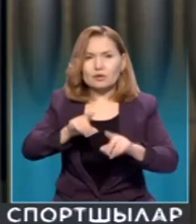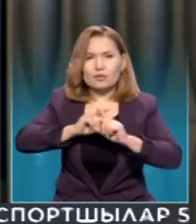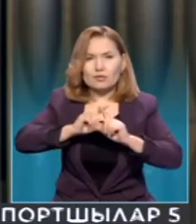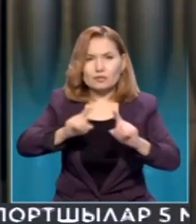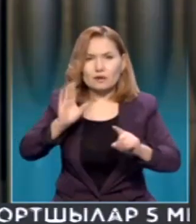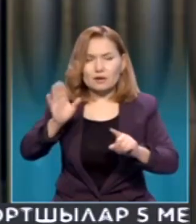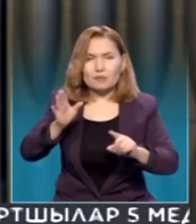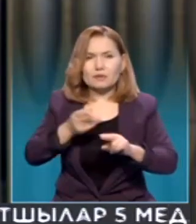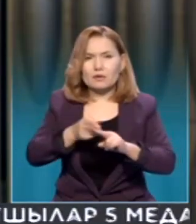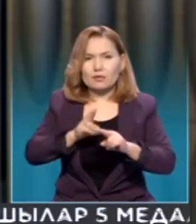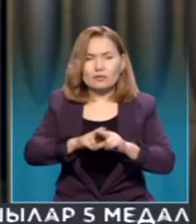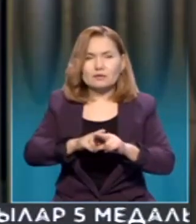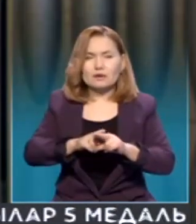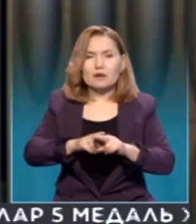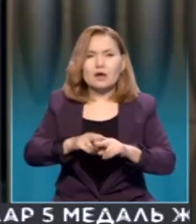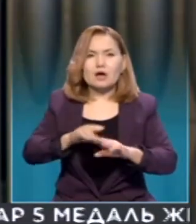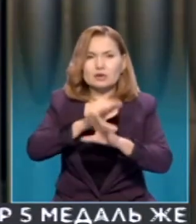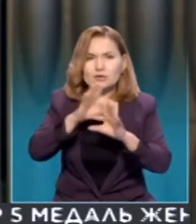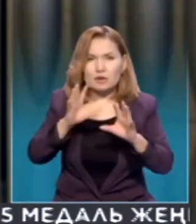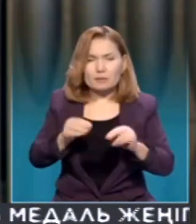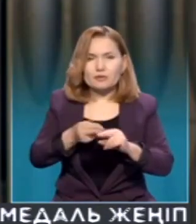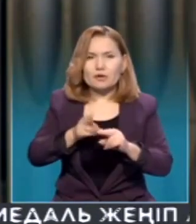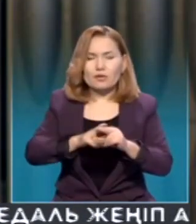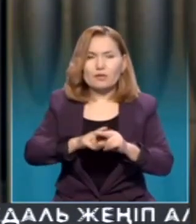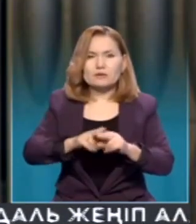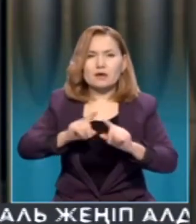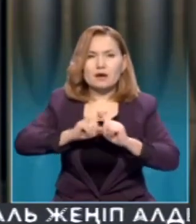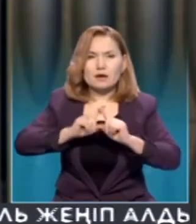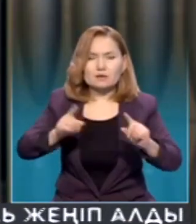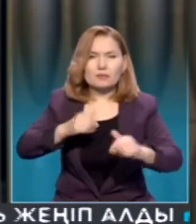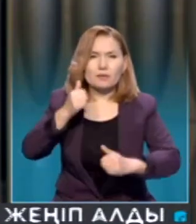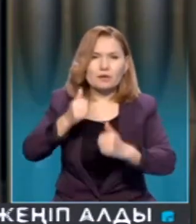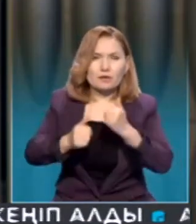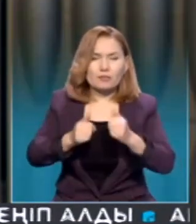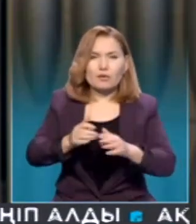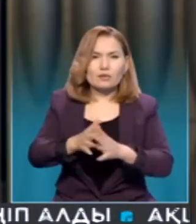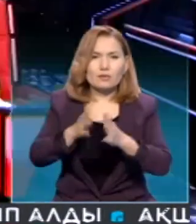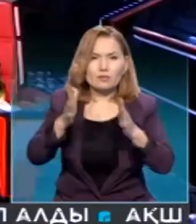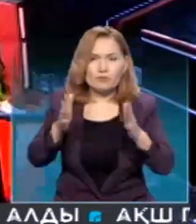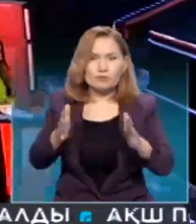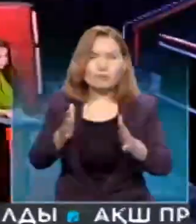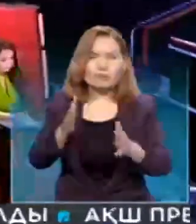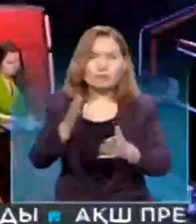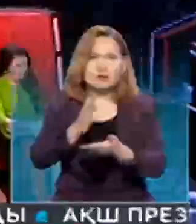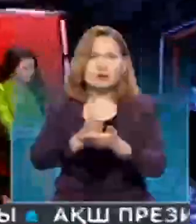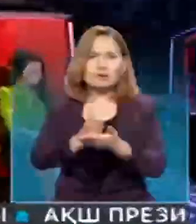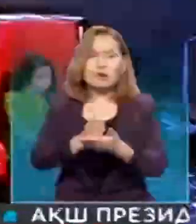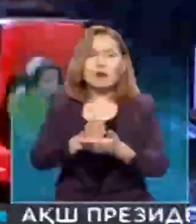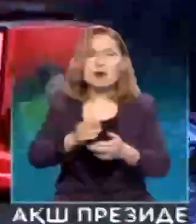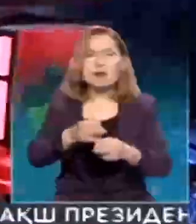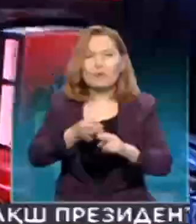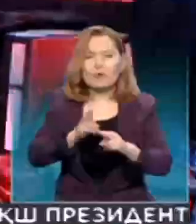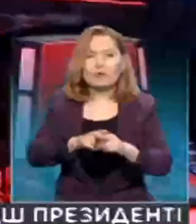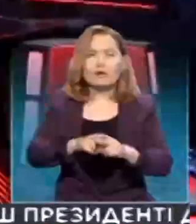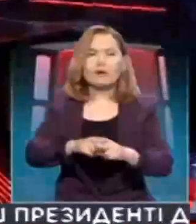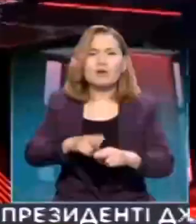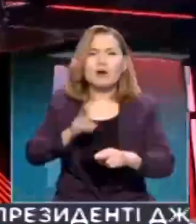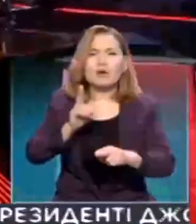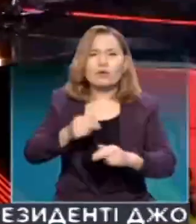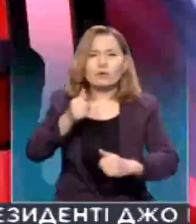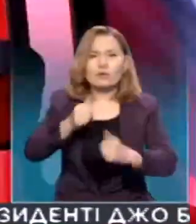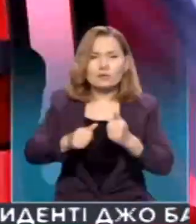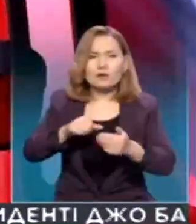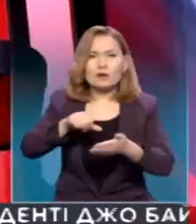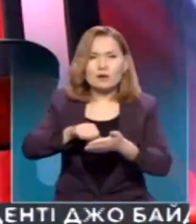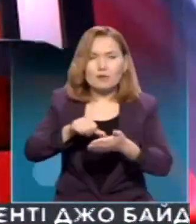болады алдыңғы маусымға қарағанда. Жалпы бұл маусымның алдыңғы маусымнан ерекшеліктері өте көп болайын деп тұр. Қазір онлайн кастингтен кімдердің сүрінбей өткені